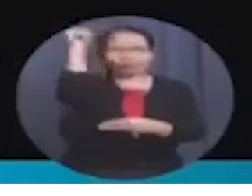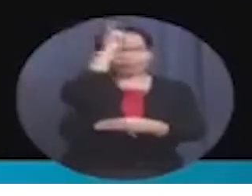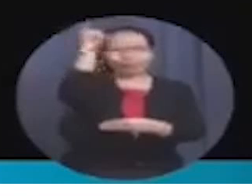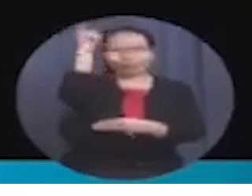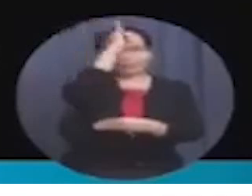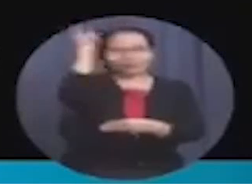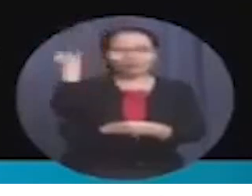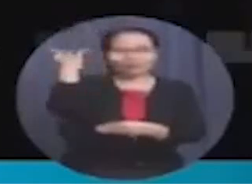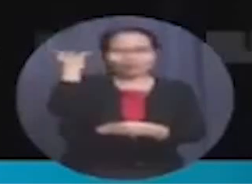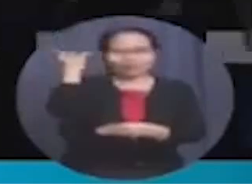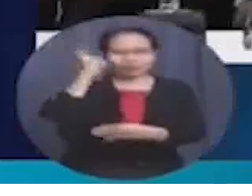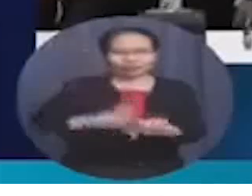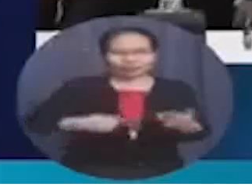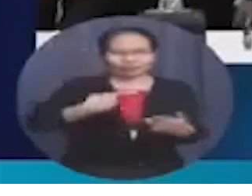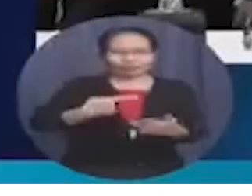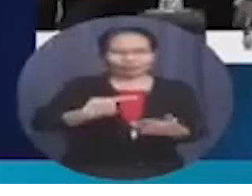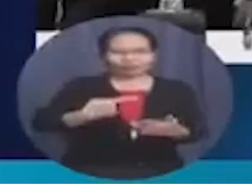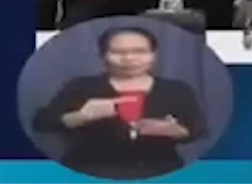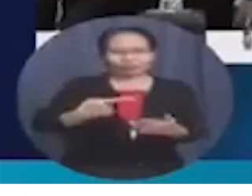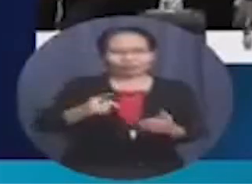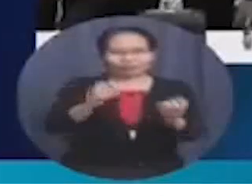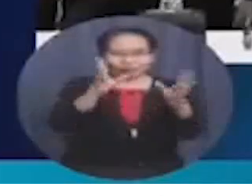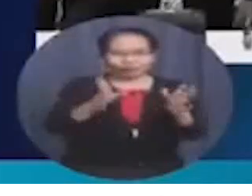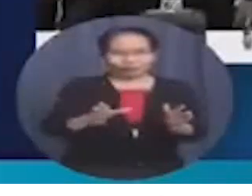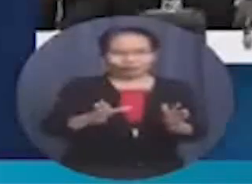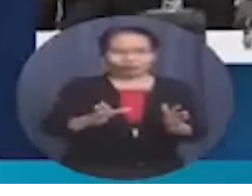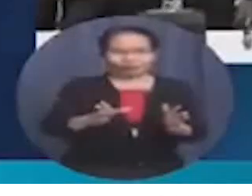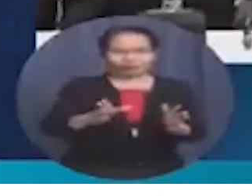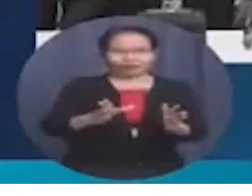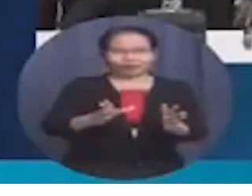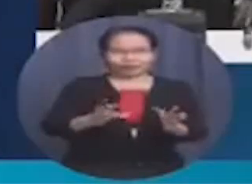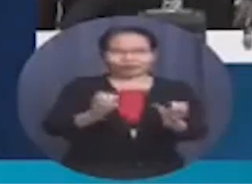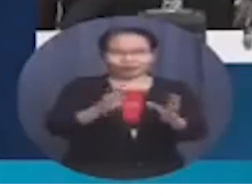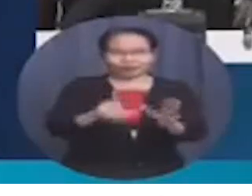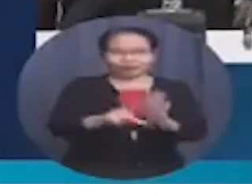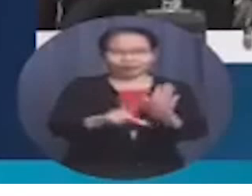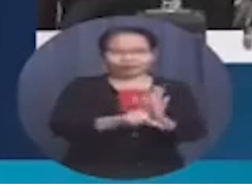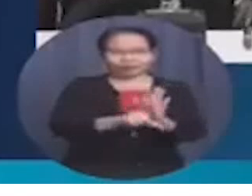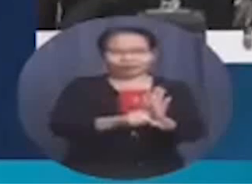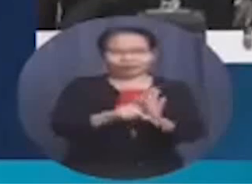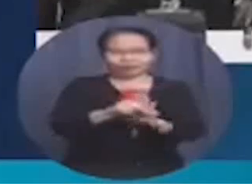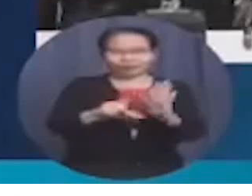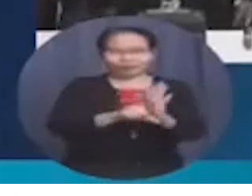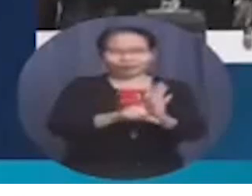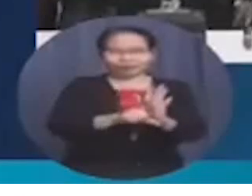isang abogado, profesor ng batas. Hindi gawa-gawa ang sinasabi ko. Yung abogadong sa papakilala ko sa